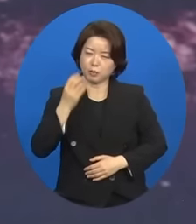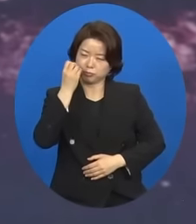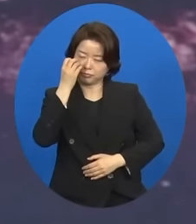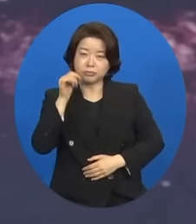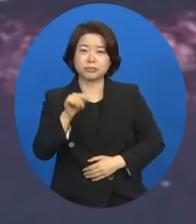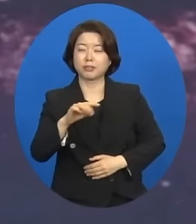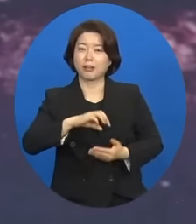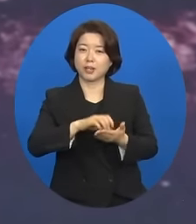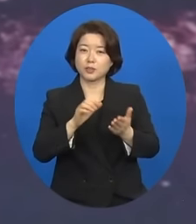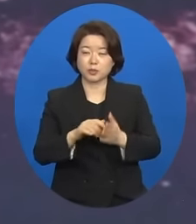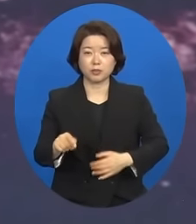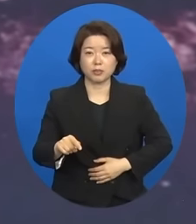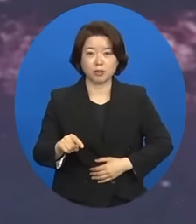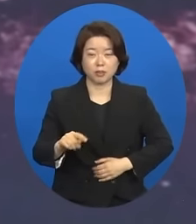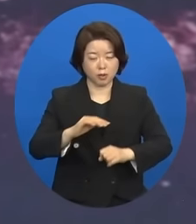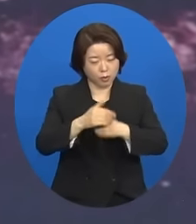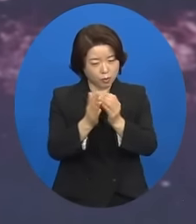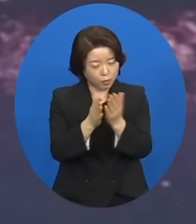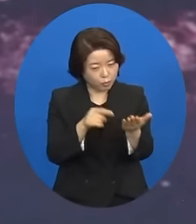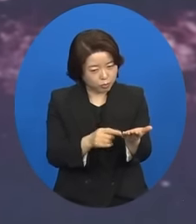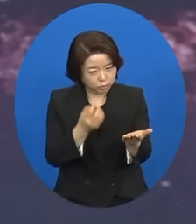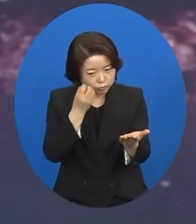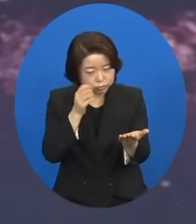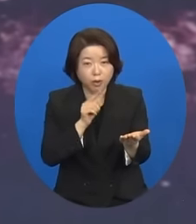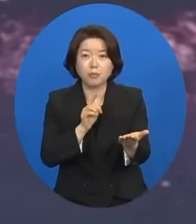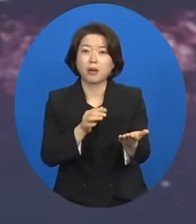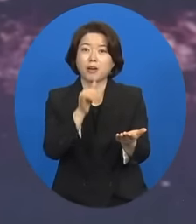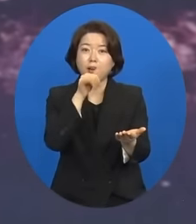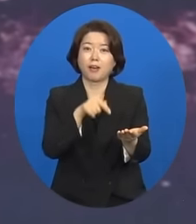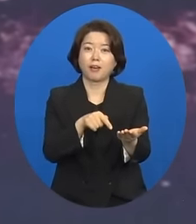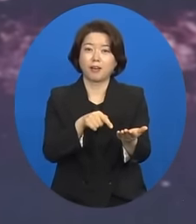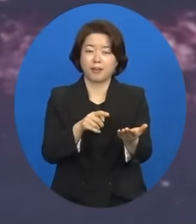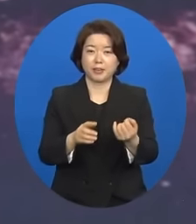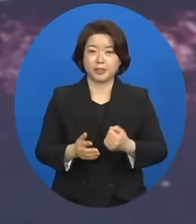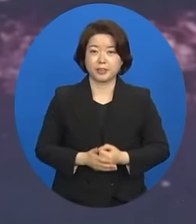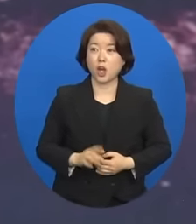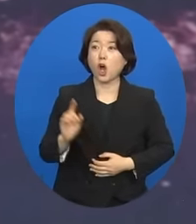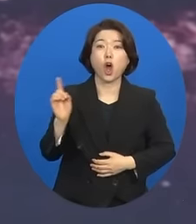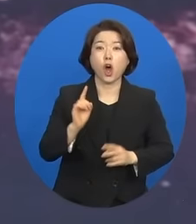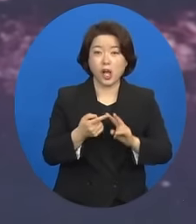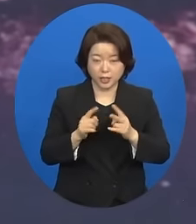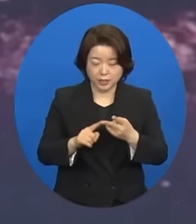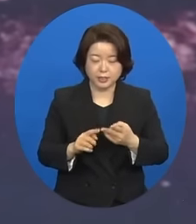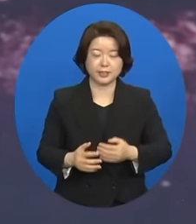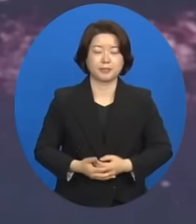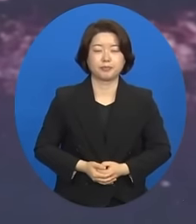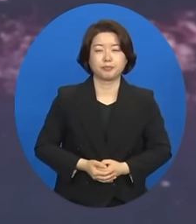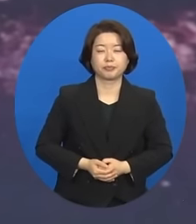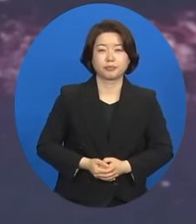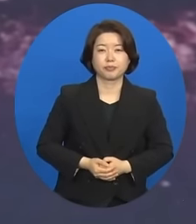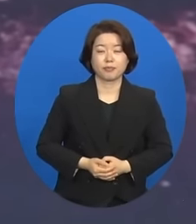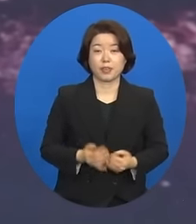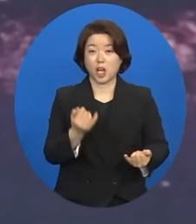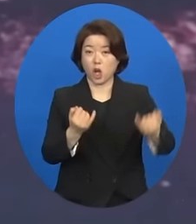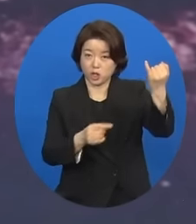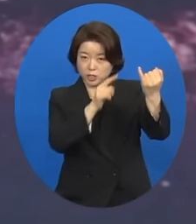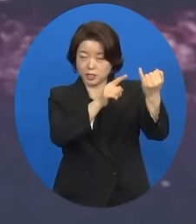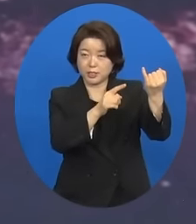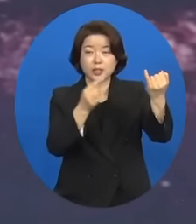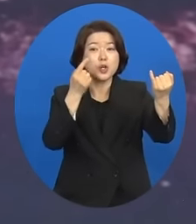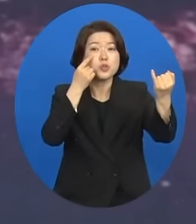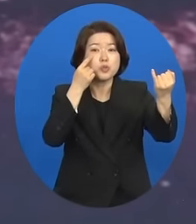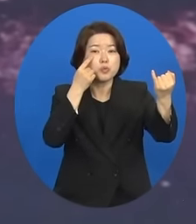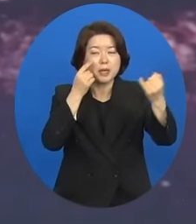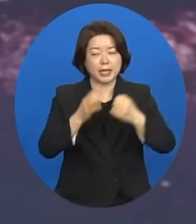정도로 아 성경에서까지 이런 얘기를 하나 싶을 정도예요 어쨌든이 내 아는 눈매가 그니까 다른